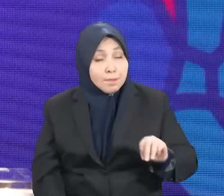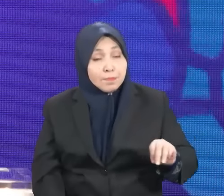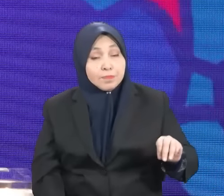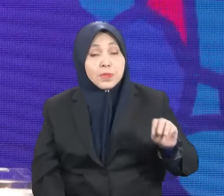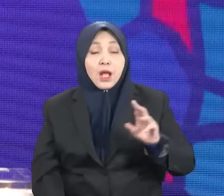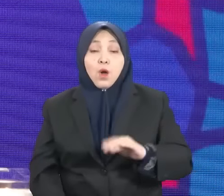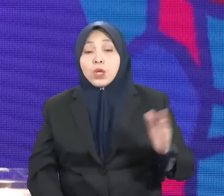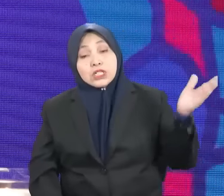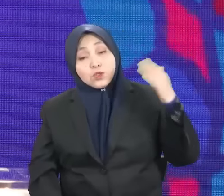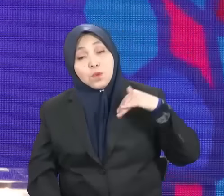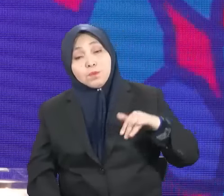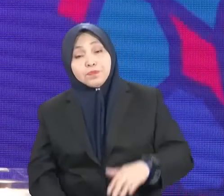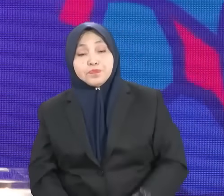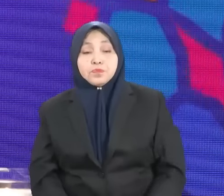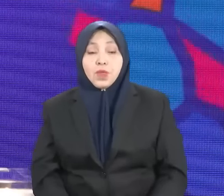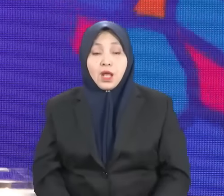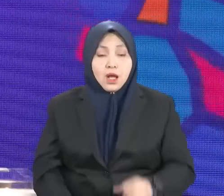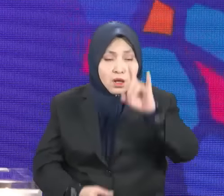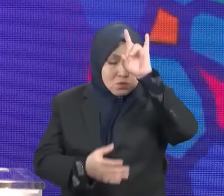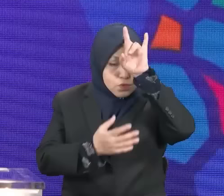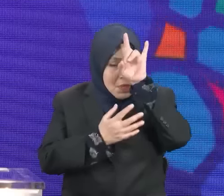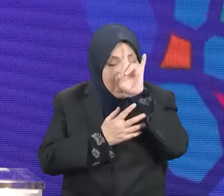kita baca sama-sama Audzubillahiminasyaitonirrojim